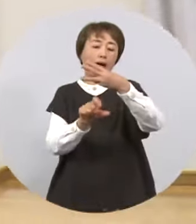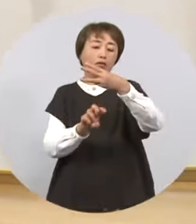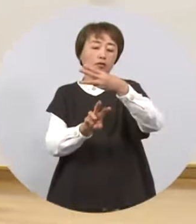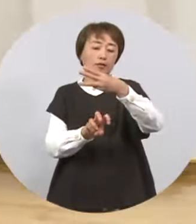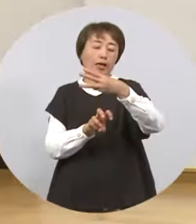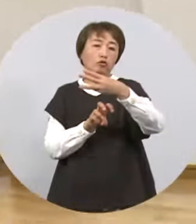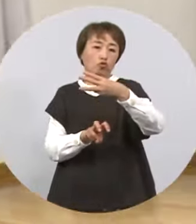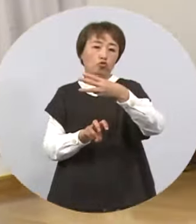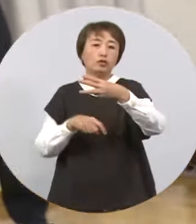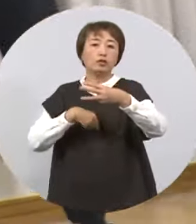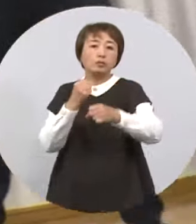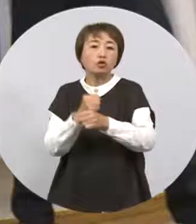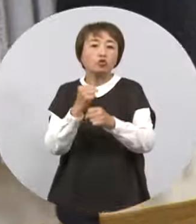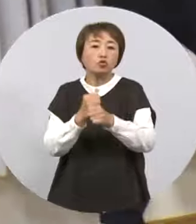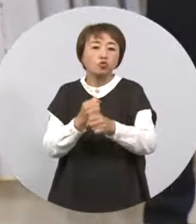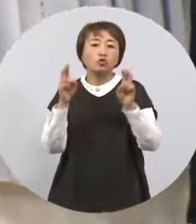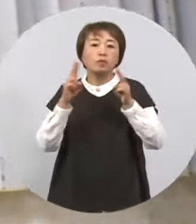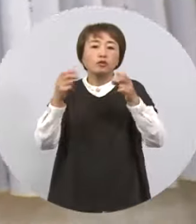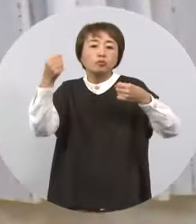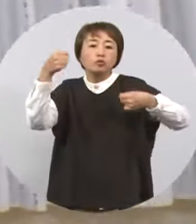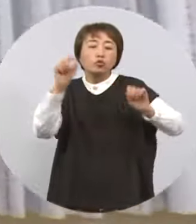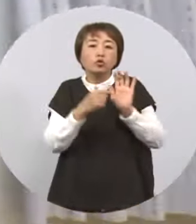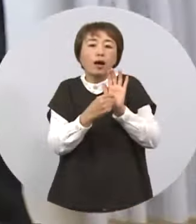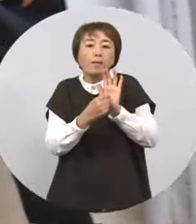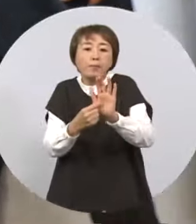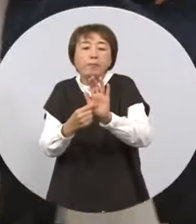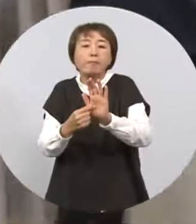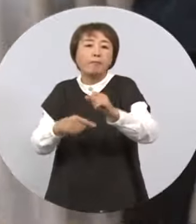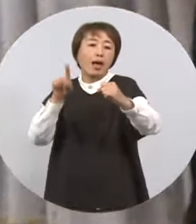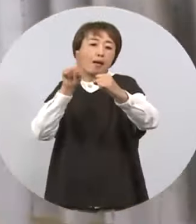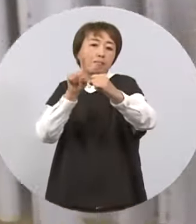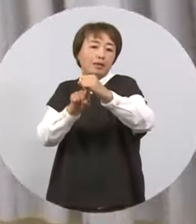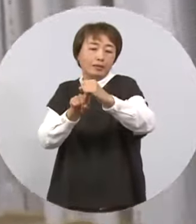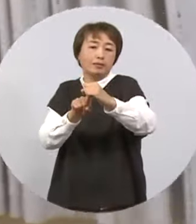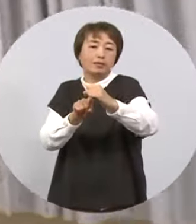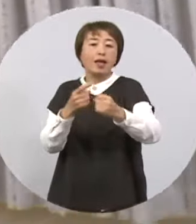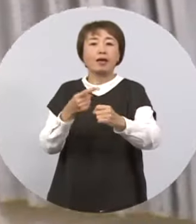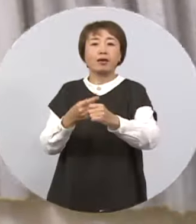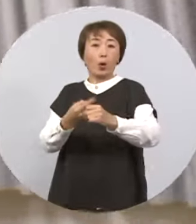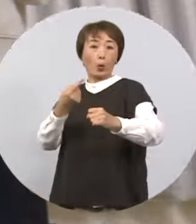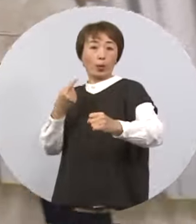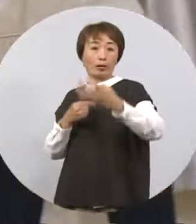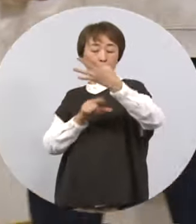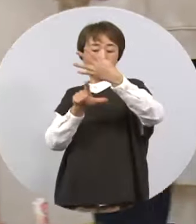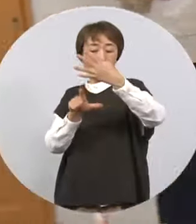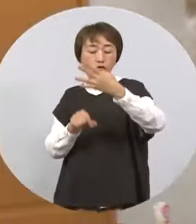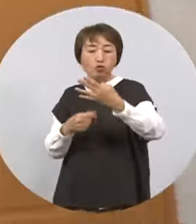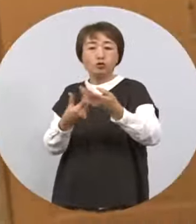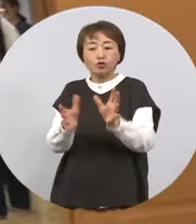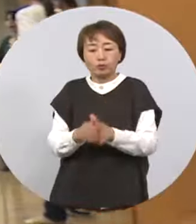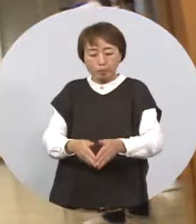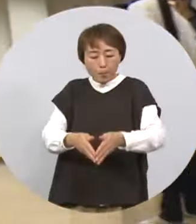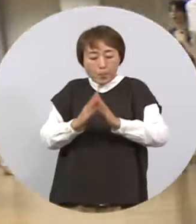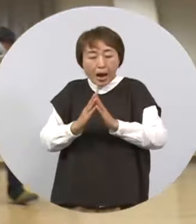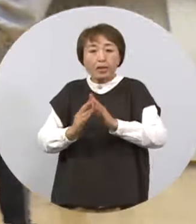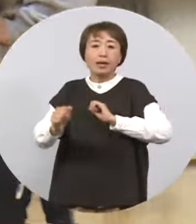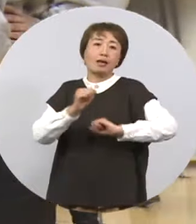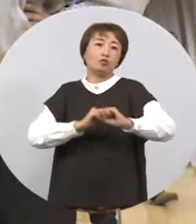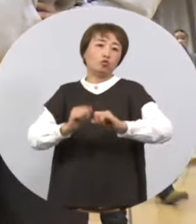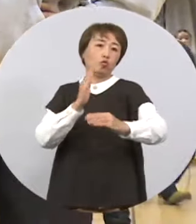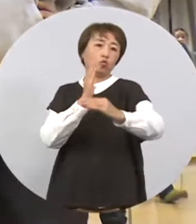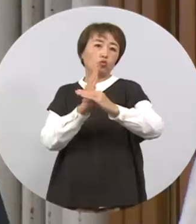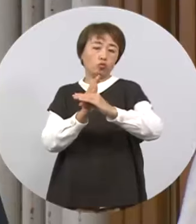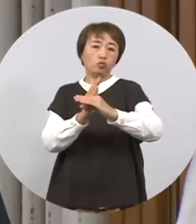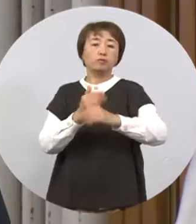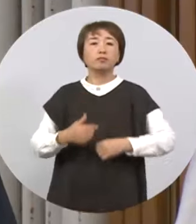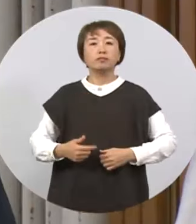オリジナルミュージカルを上演しようということで、去年の 4月からこの団体を立ち上げて活動しています。普段